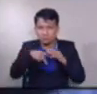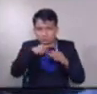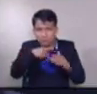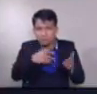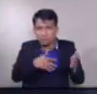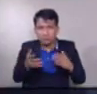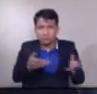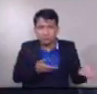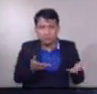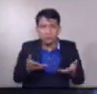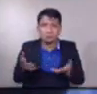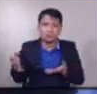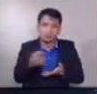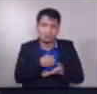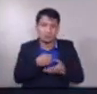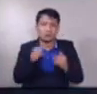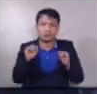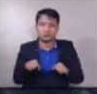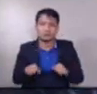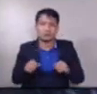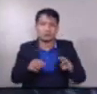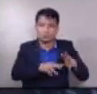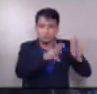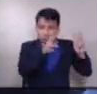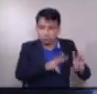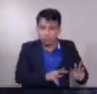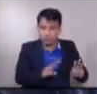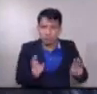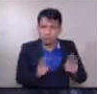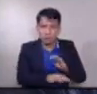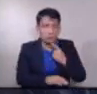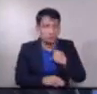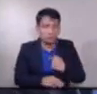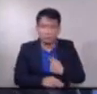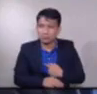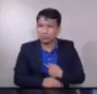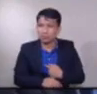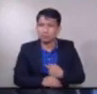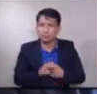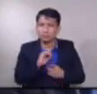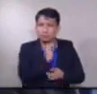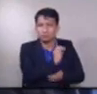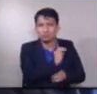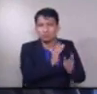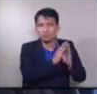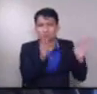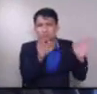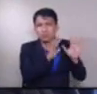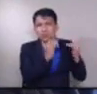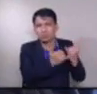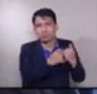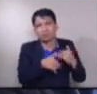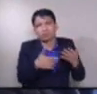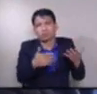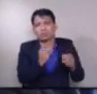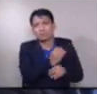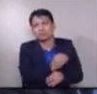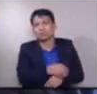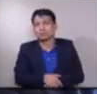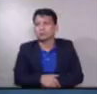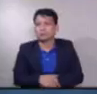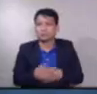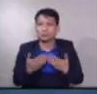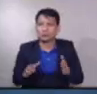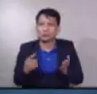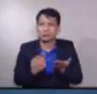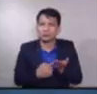namin, kinural na, nagkaroon na ng pader. So kasi sabi, pagmamayari ng isang malaking korporasyon. Alright,